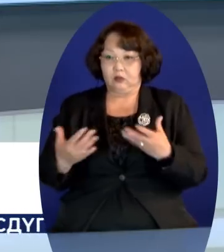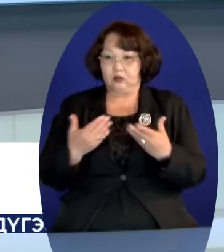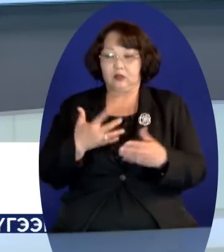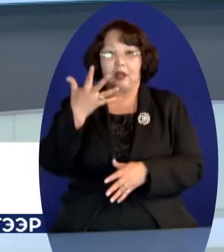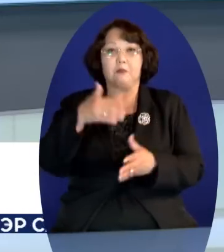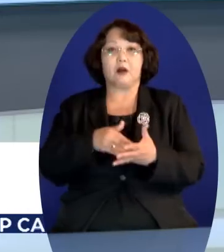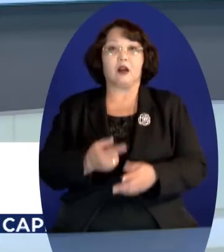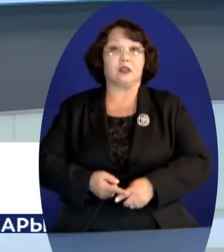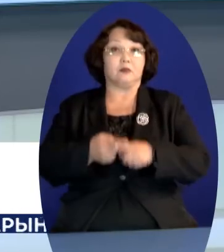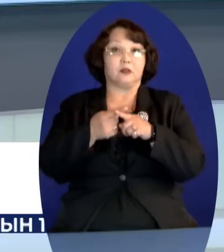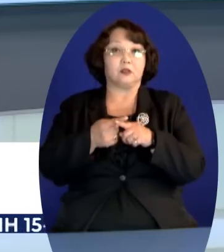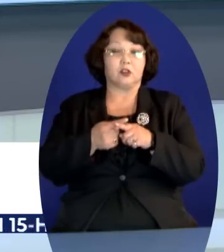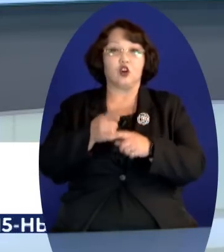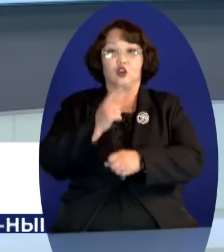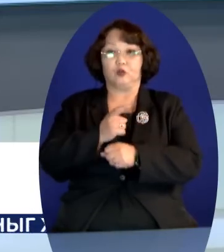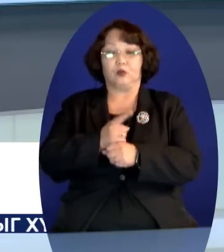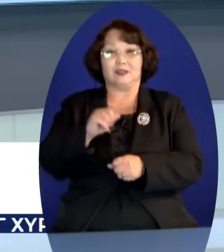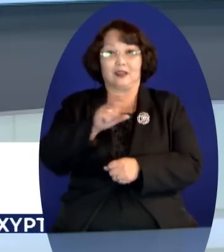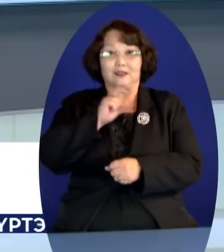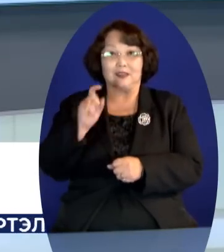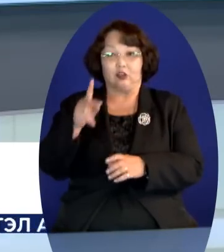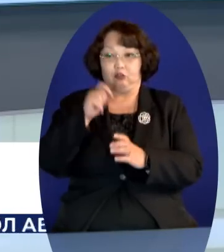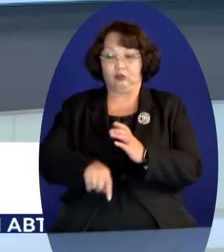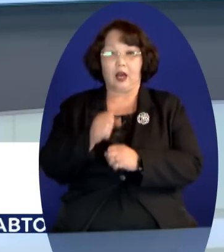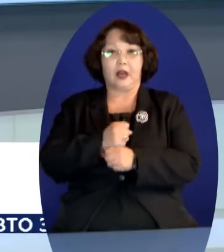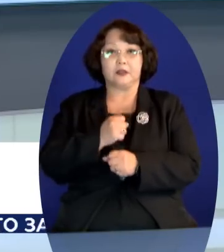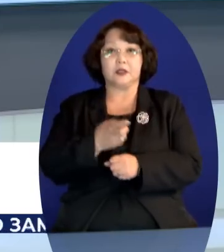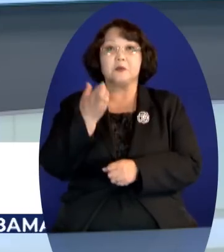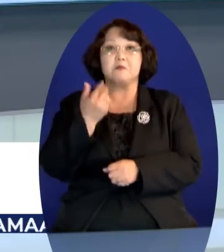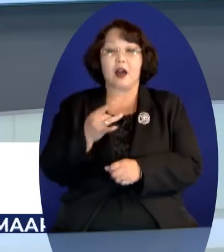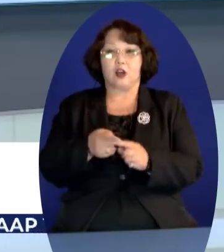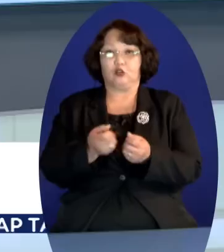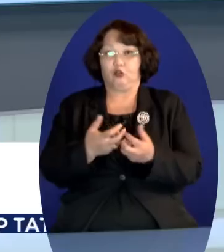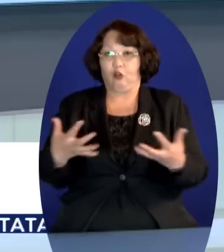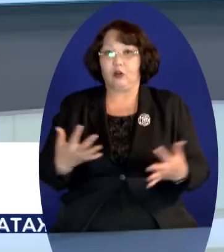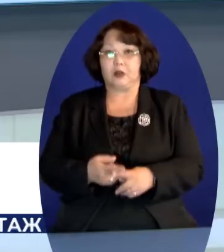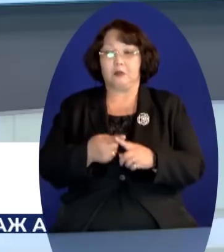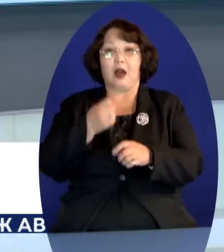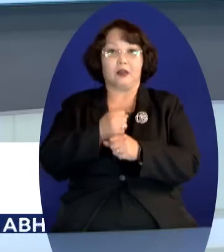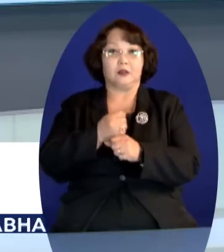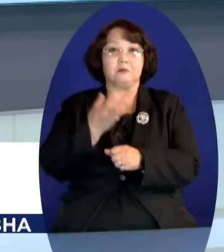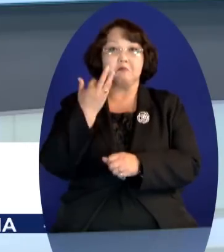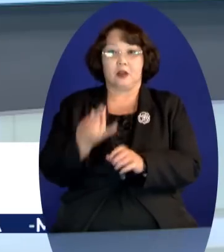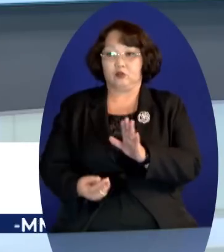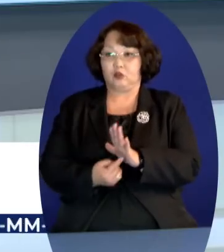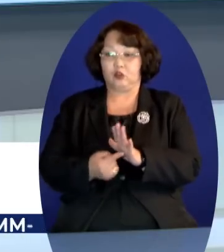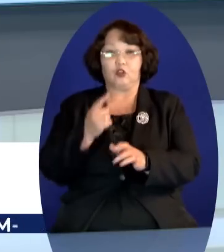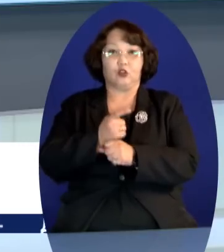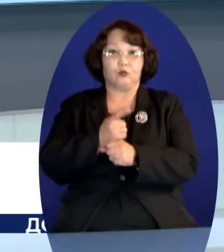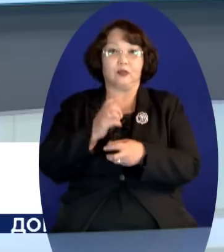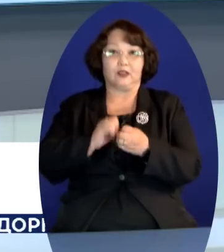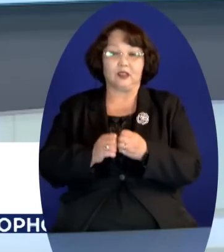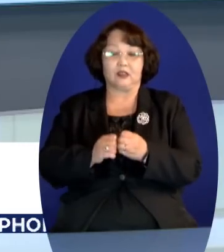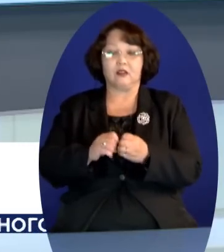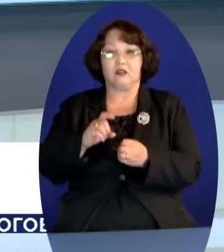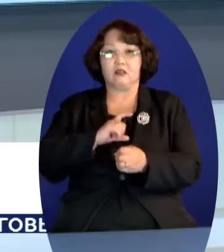нэмэгдсэн үзүүлэлт юм а. Мөн хөдөлмөрийн зах зээл дэх ажлын байрны тооч өссөн дүнтэй байна. Иймээс ажлын байранд суурилсан хөдөлмөр эрхлэлтийг